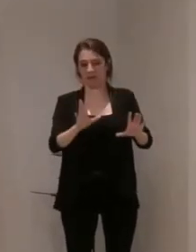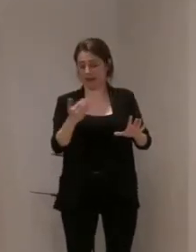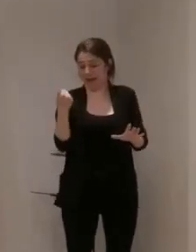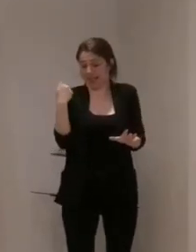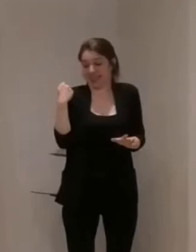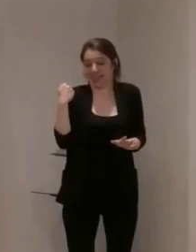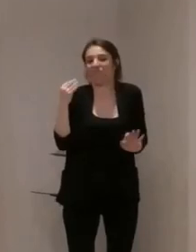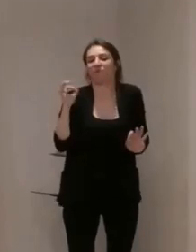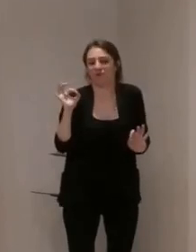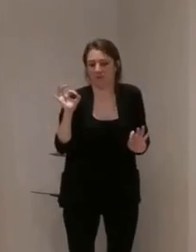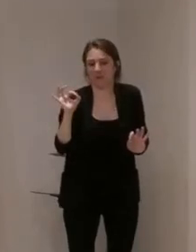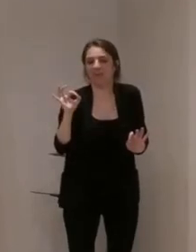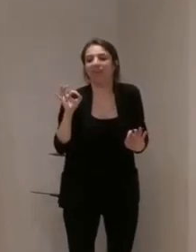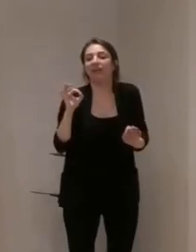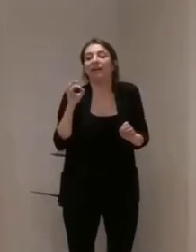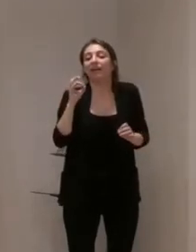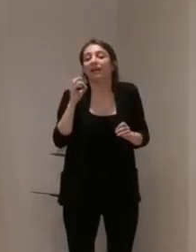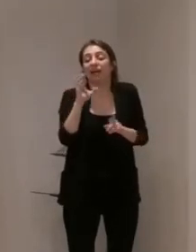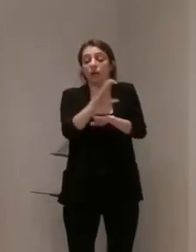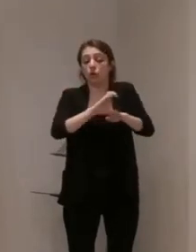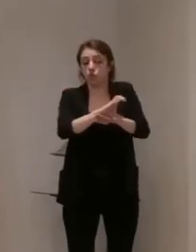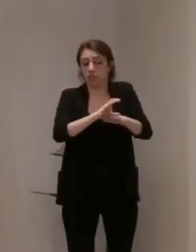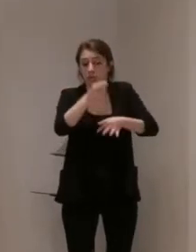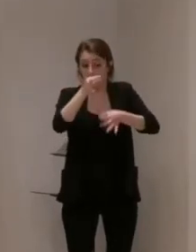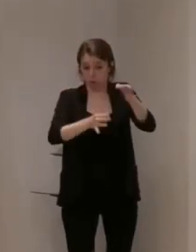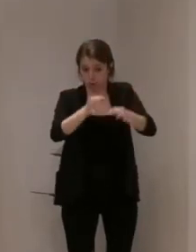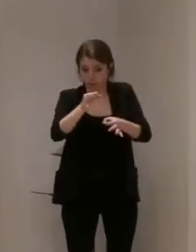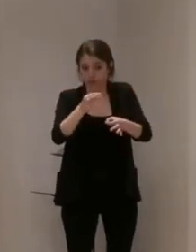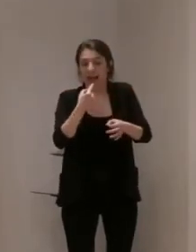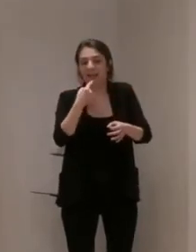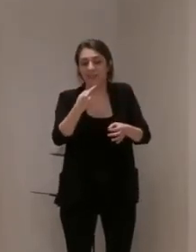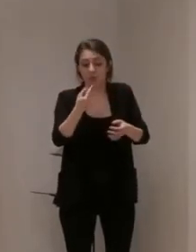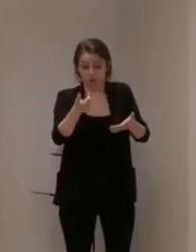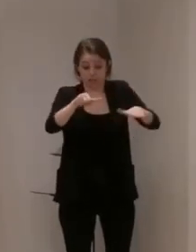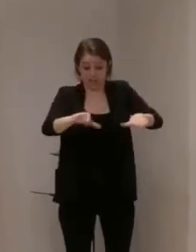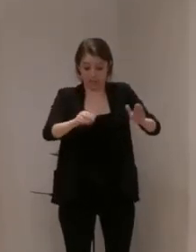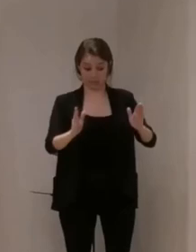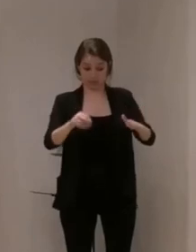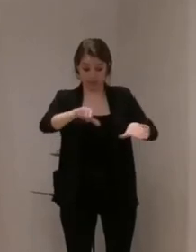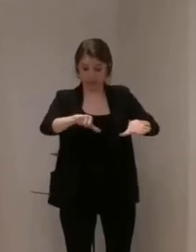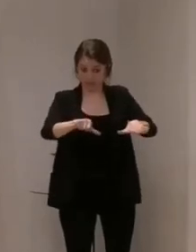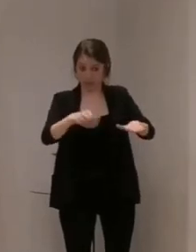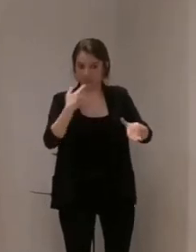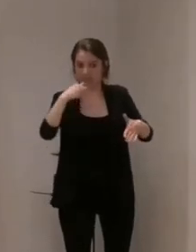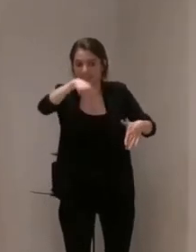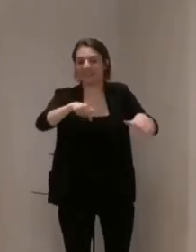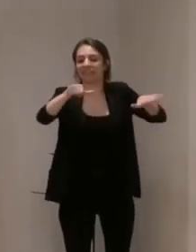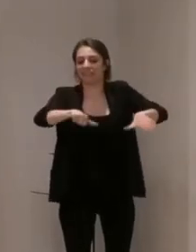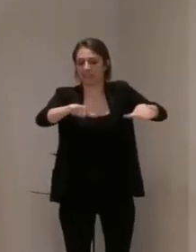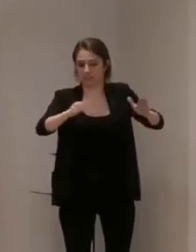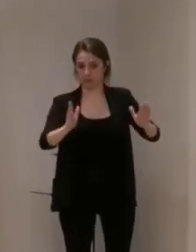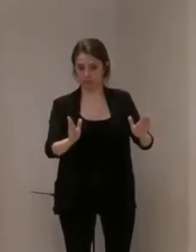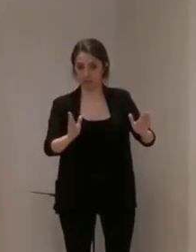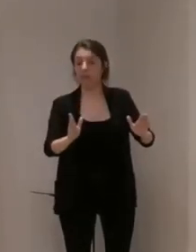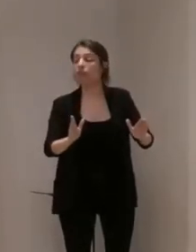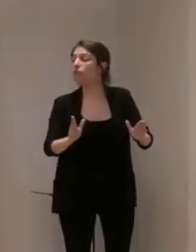poc doncs la Conselleria de Justícia va dir que dins d'aquest semestre, això almenys sortien els diaris, aquest semestre,